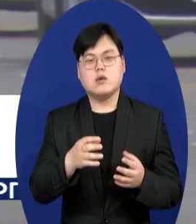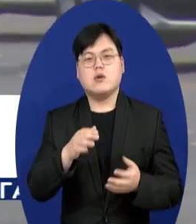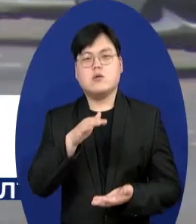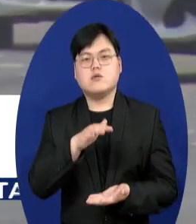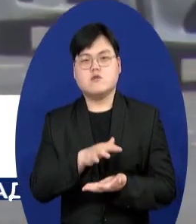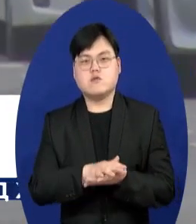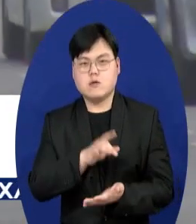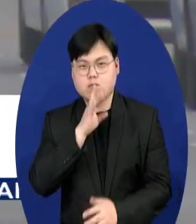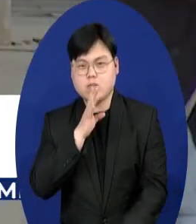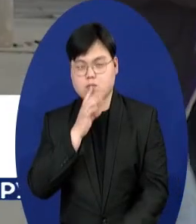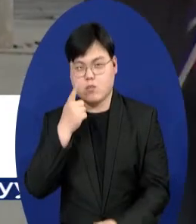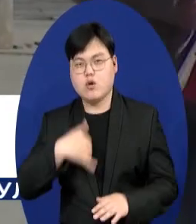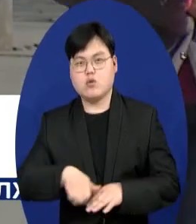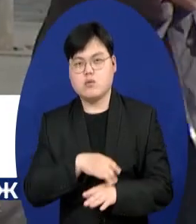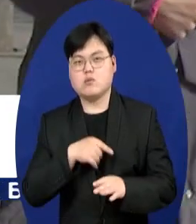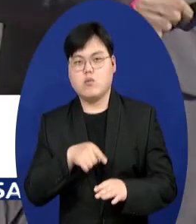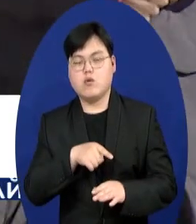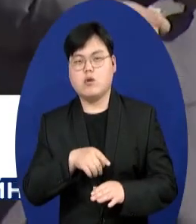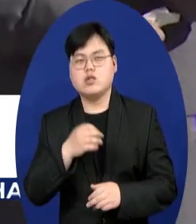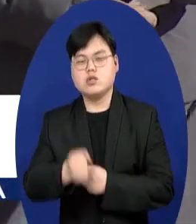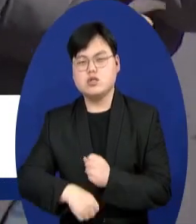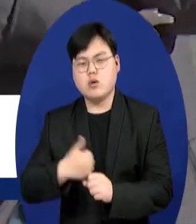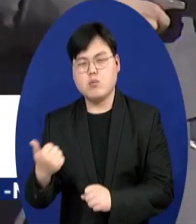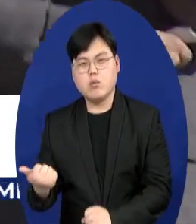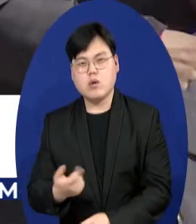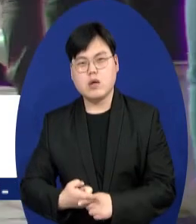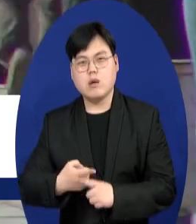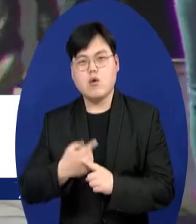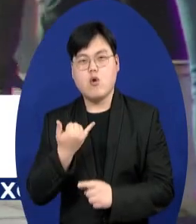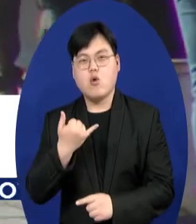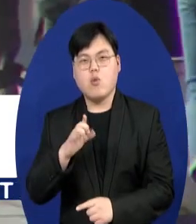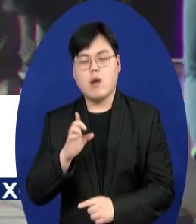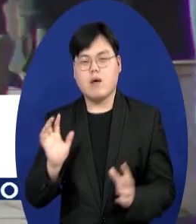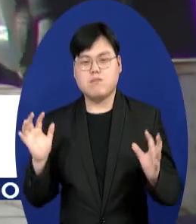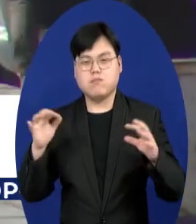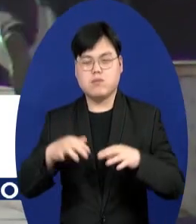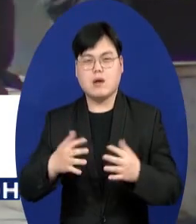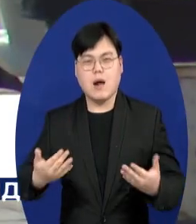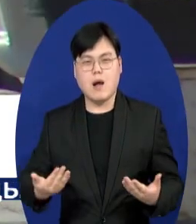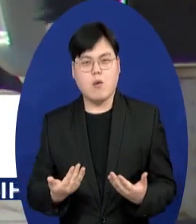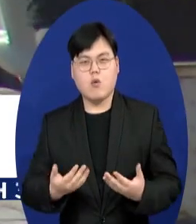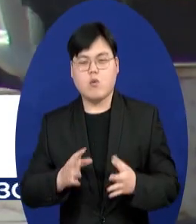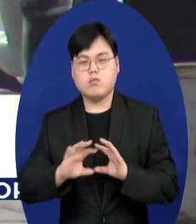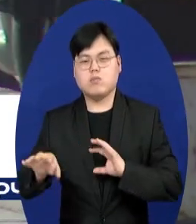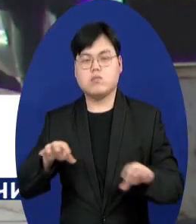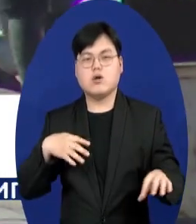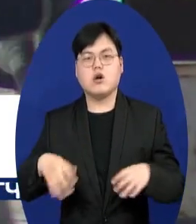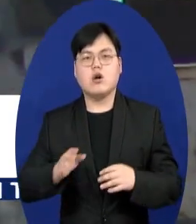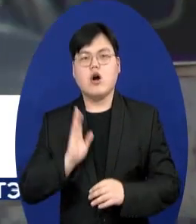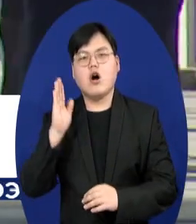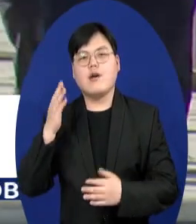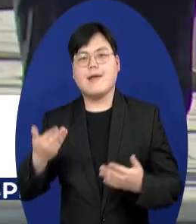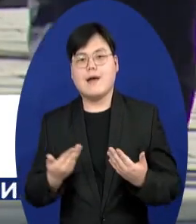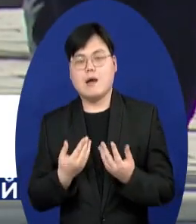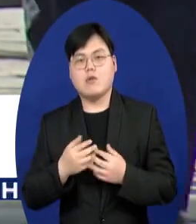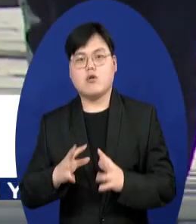орнуудын тоонд багтсан байна. Жил ирэх бүр өсөн нэмэгцээр байгаа хотын төвлөрлийг сааруулж, шинэ суурьшлийн бүс дагуул хотыг хөгжүүлж